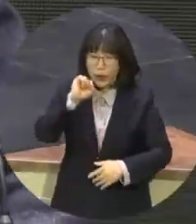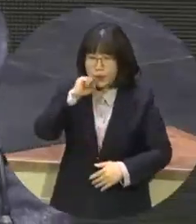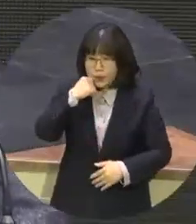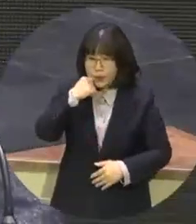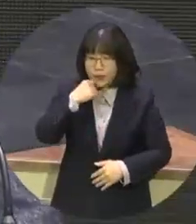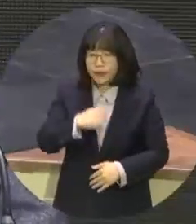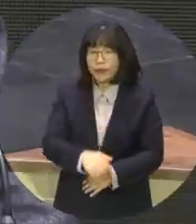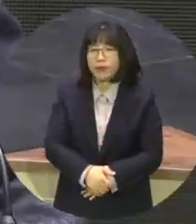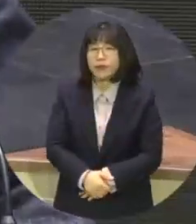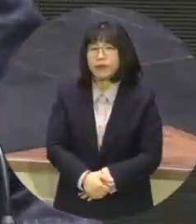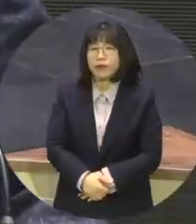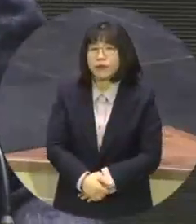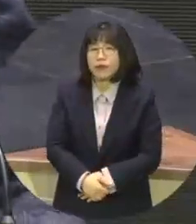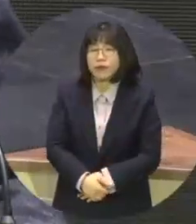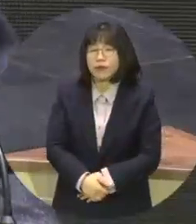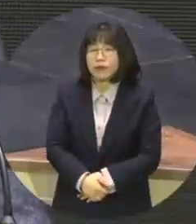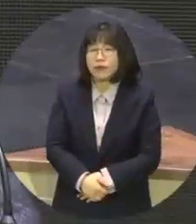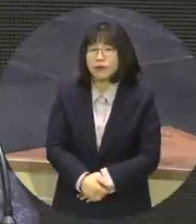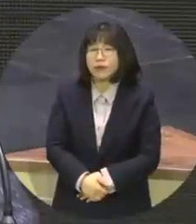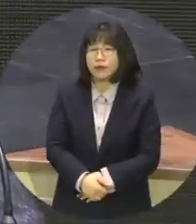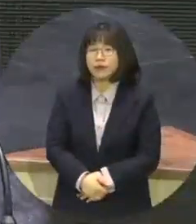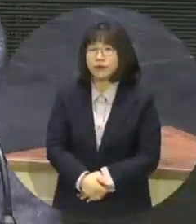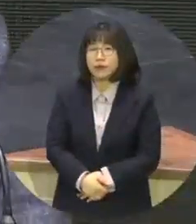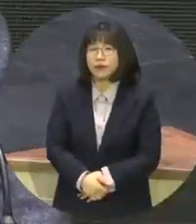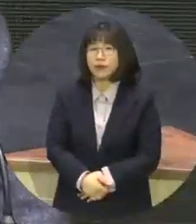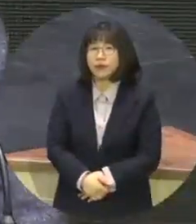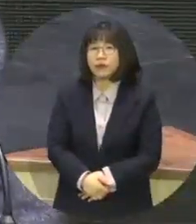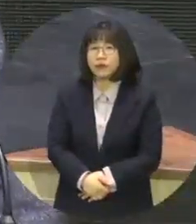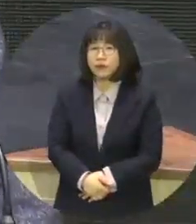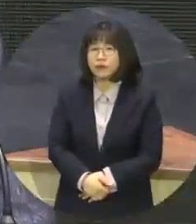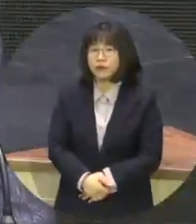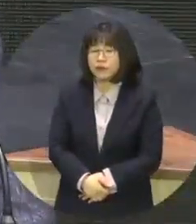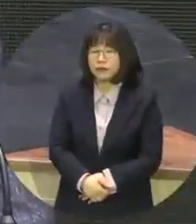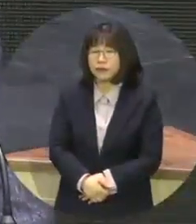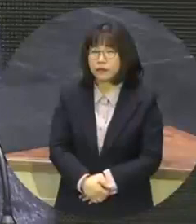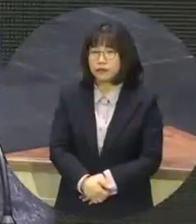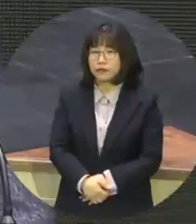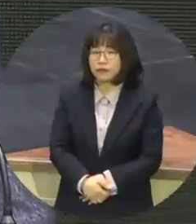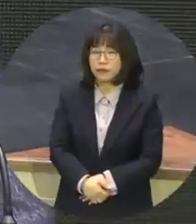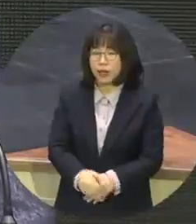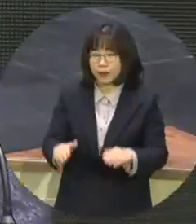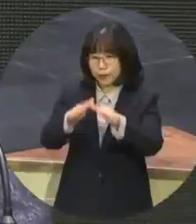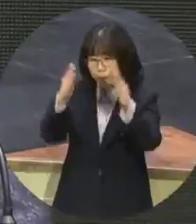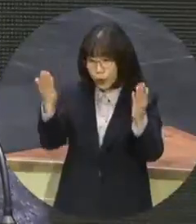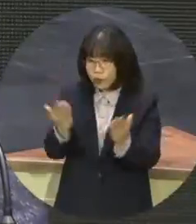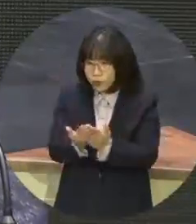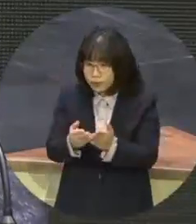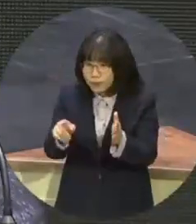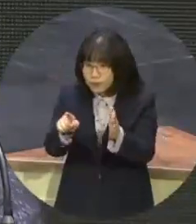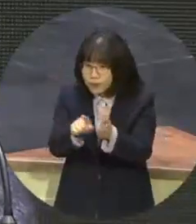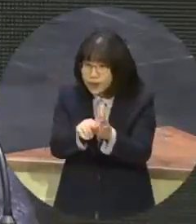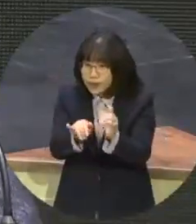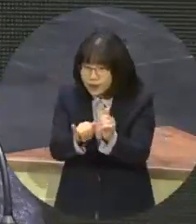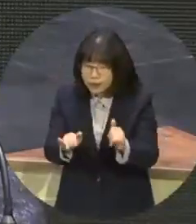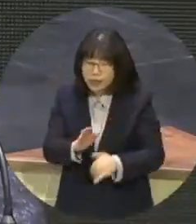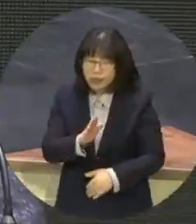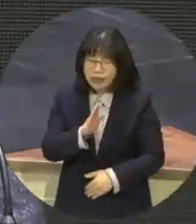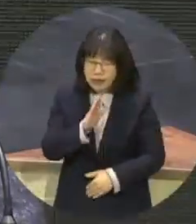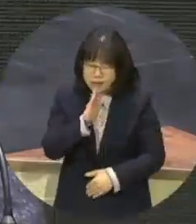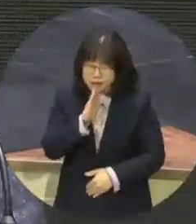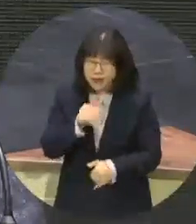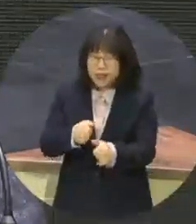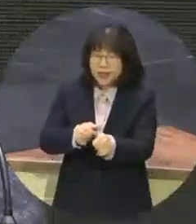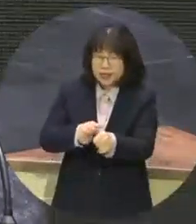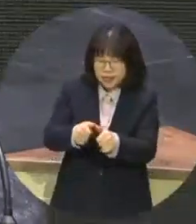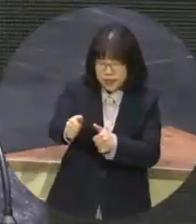아니라 모든 우리 성도들 그야말로 이 트라이엄프 참 승리.